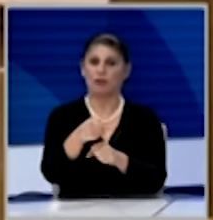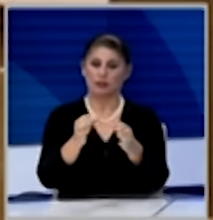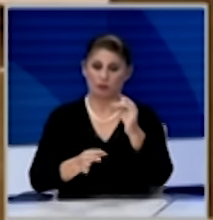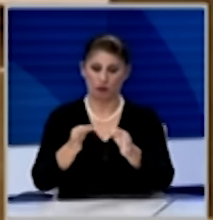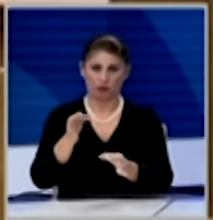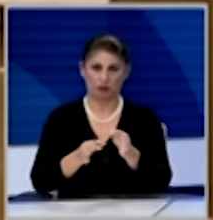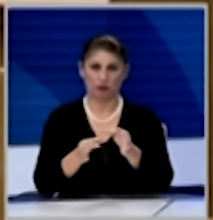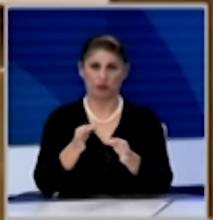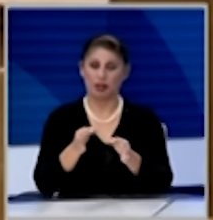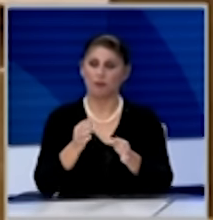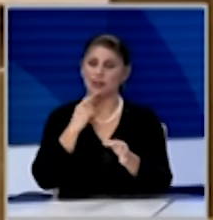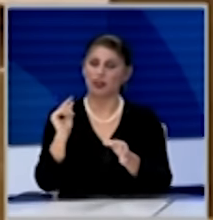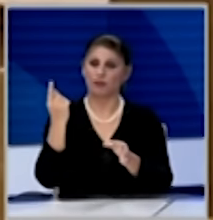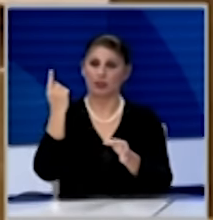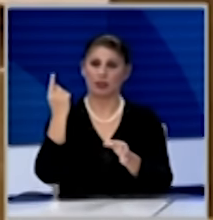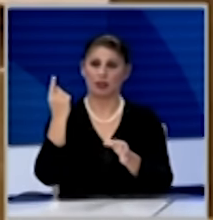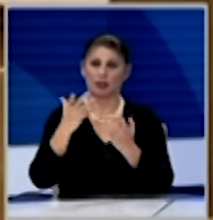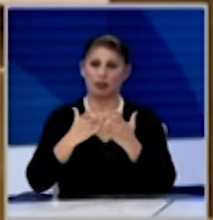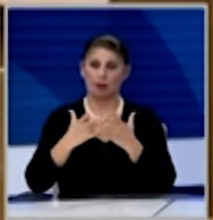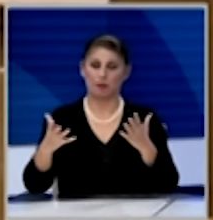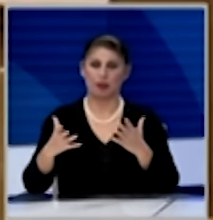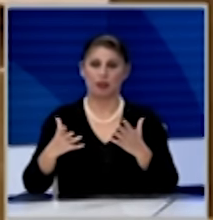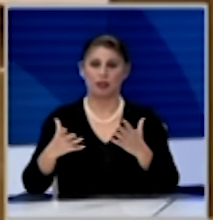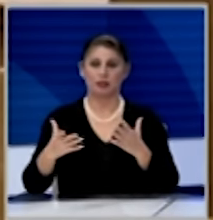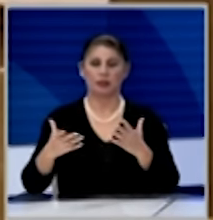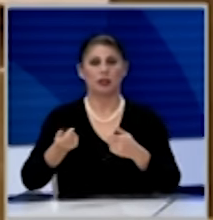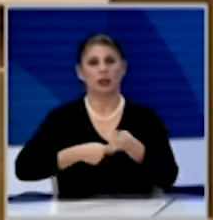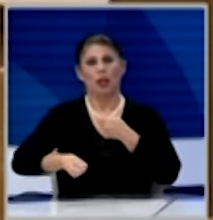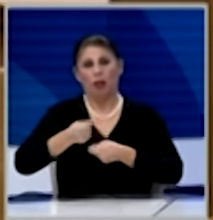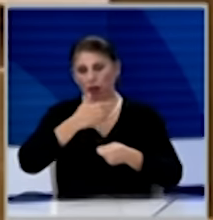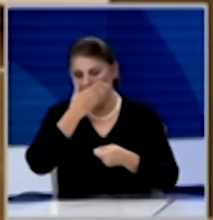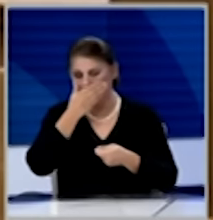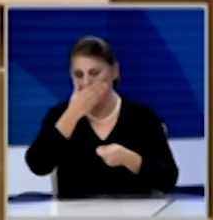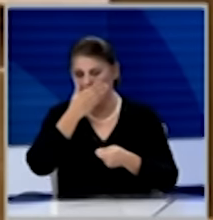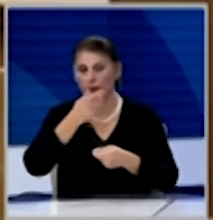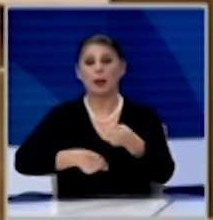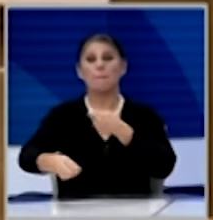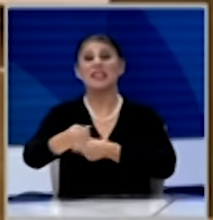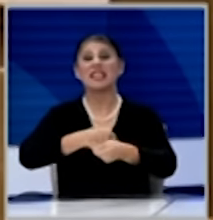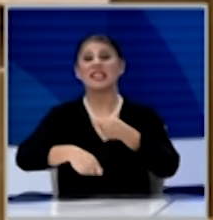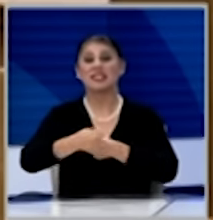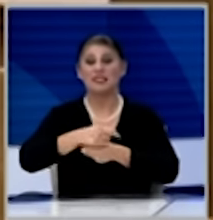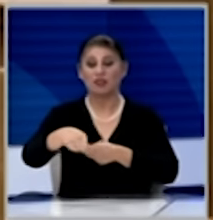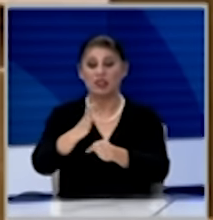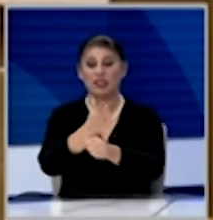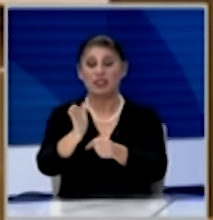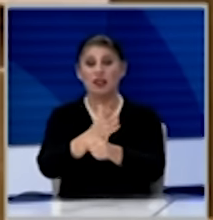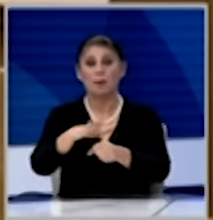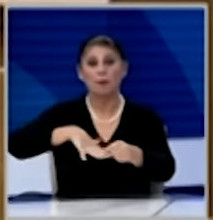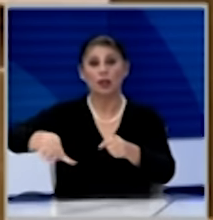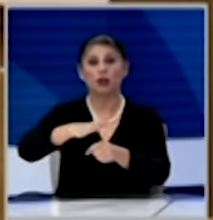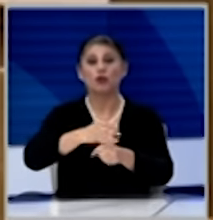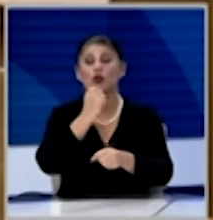συζητάμε σαν ευκαιρία για μεγαλύτερες business στις καταστραμμένη περιοχές πάνω στον πόνο